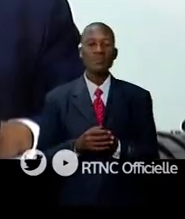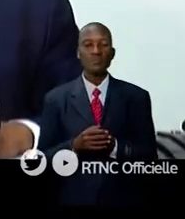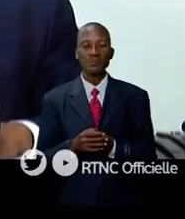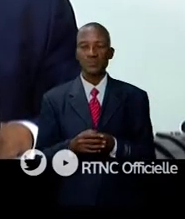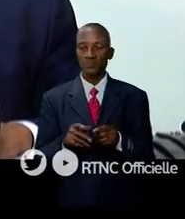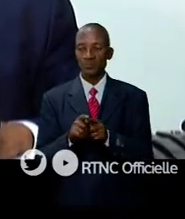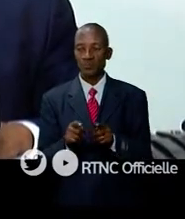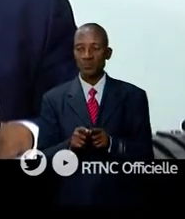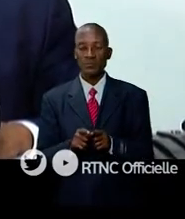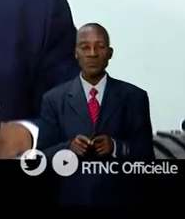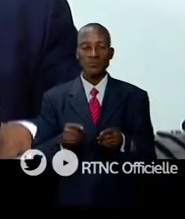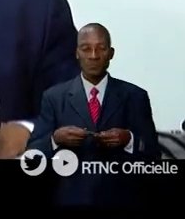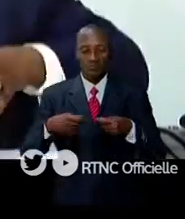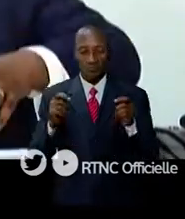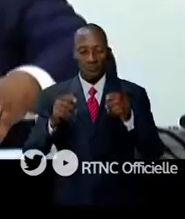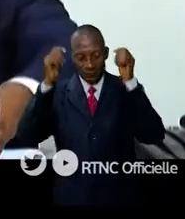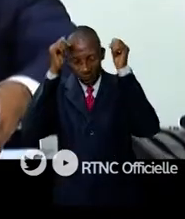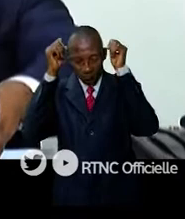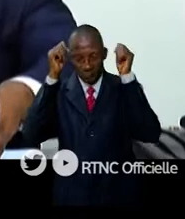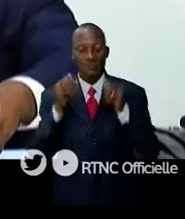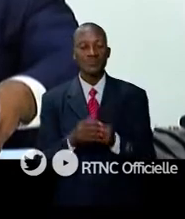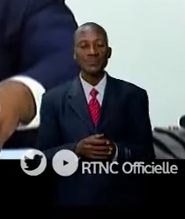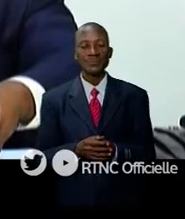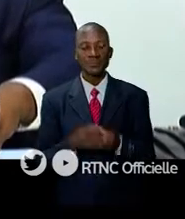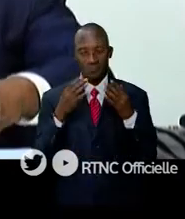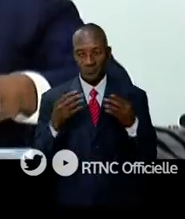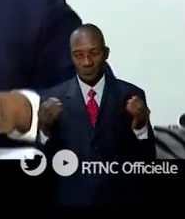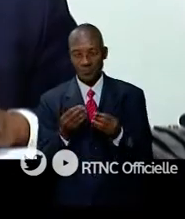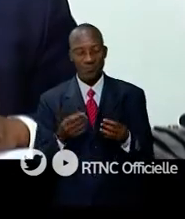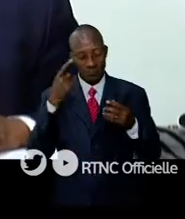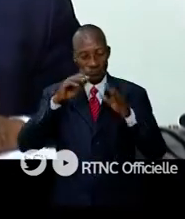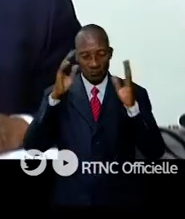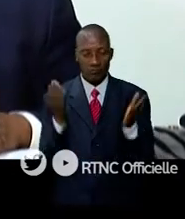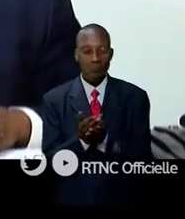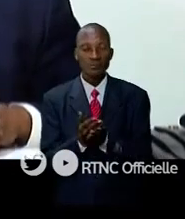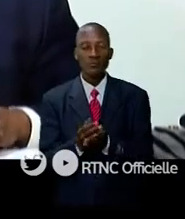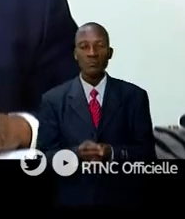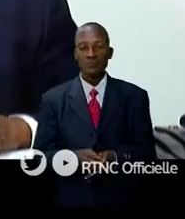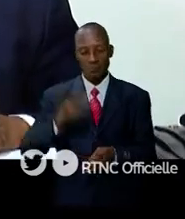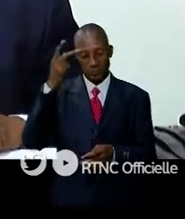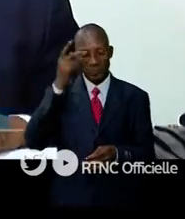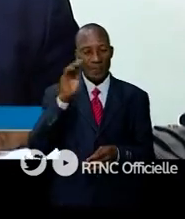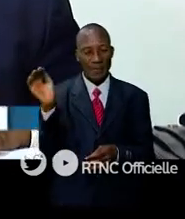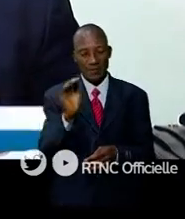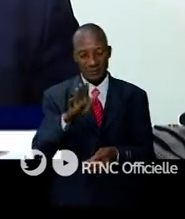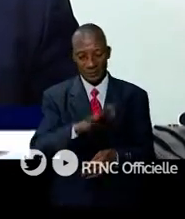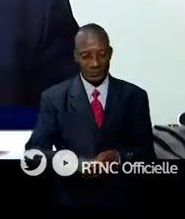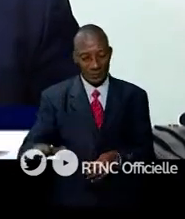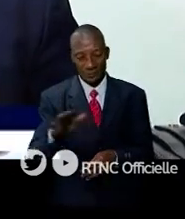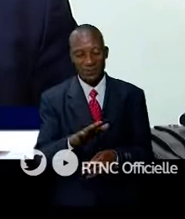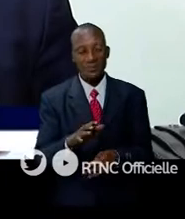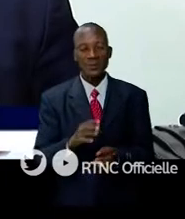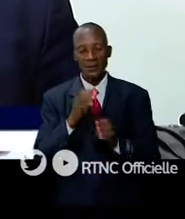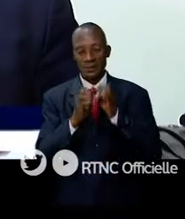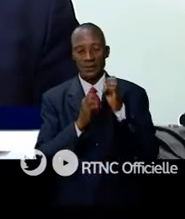traçabilité du bois. Ainsi, à juste titre, la politique forestière nationale en